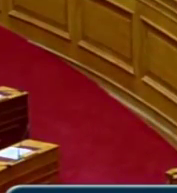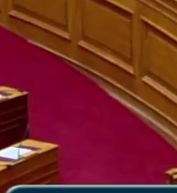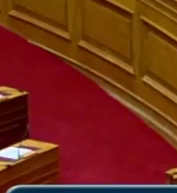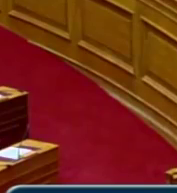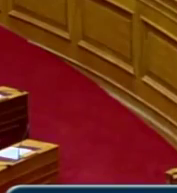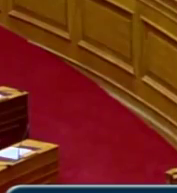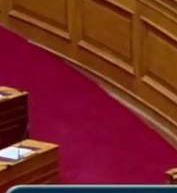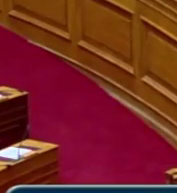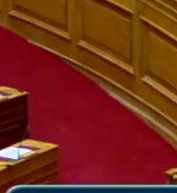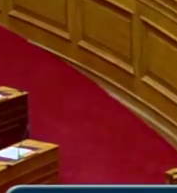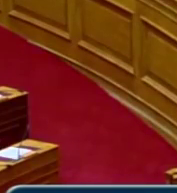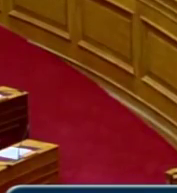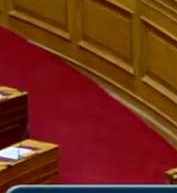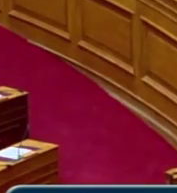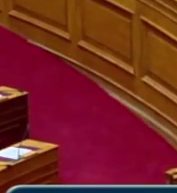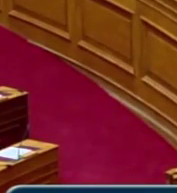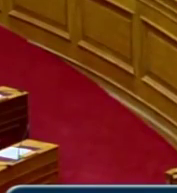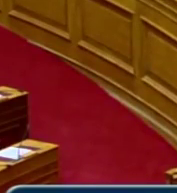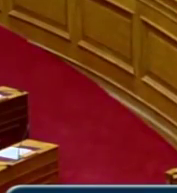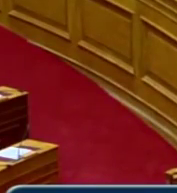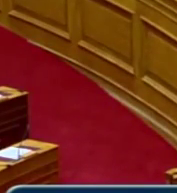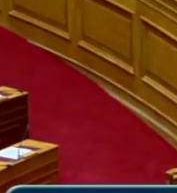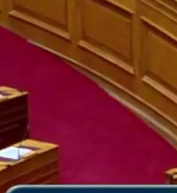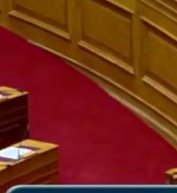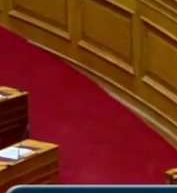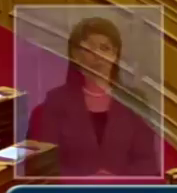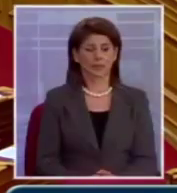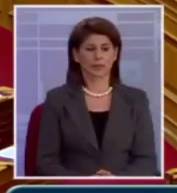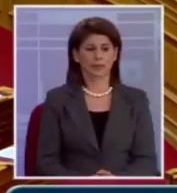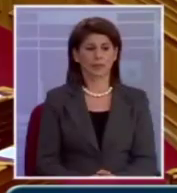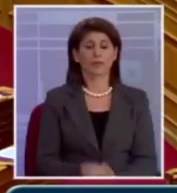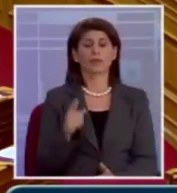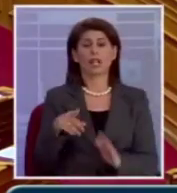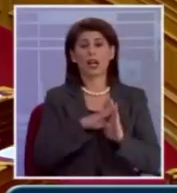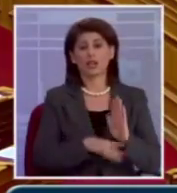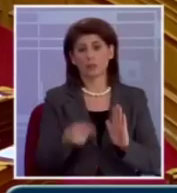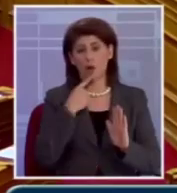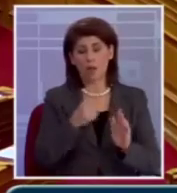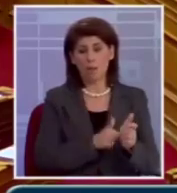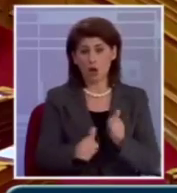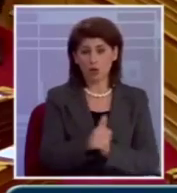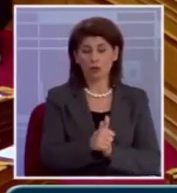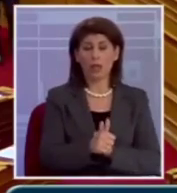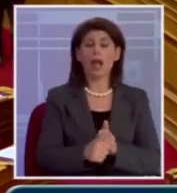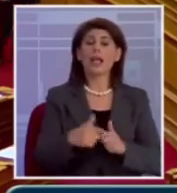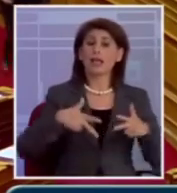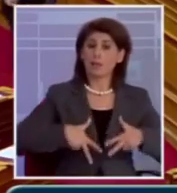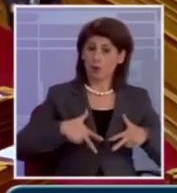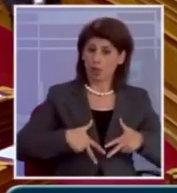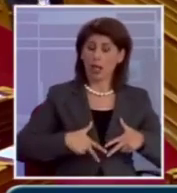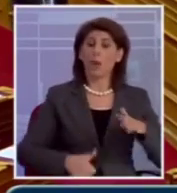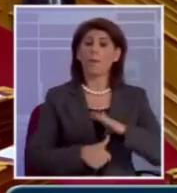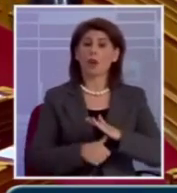Υπάρχουν, ακούστε, κατά τον κανονισμό προηγούνται οι υπουργοί, οι πρόεδροι κοινοβουλευτικών ομάδων και οι